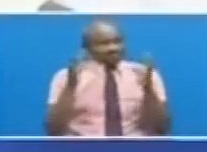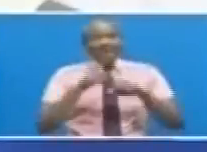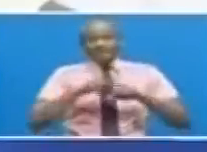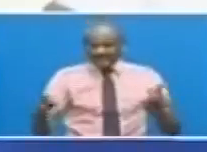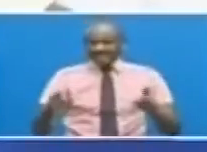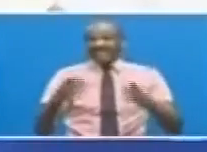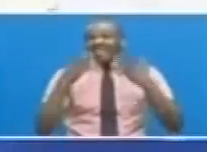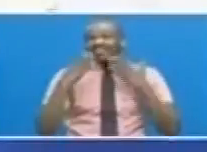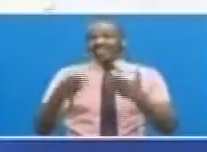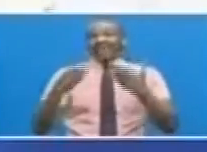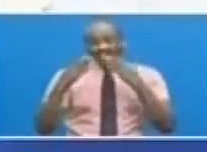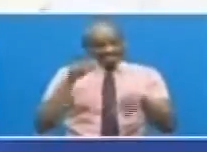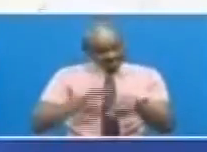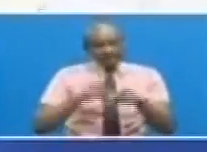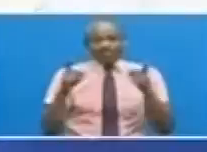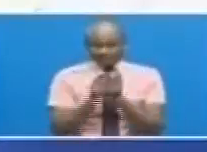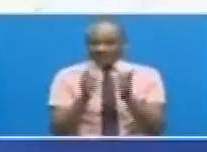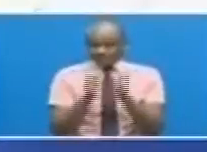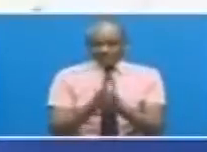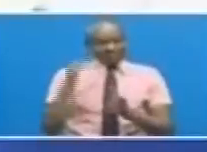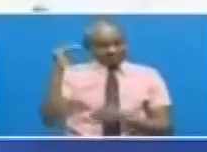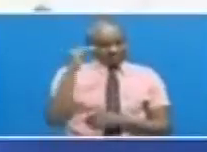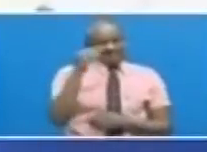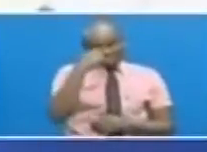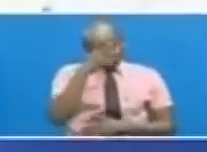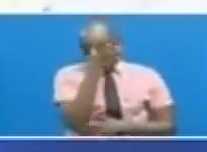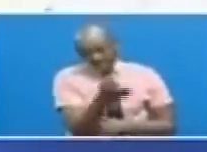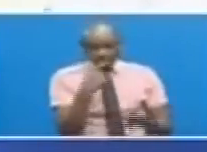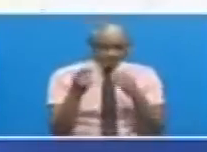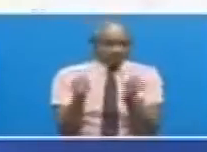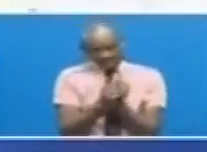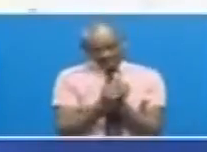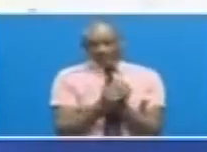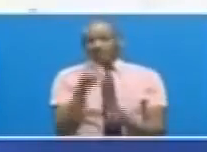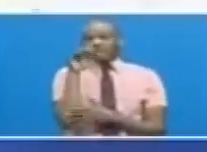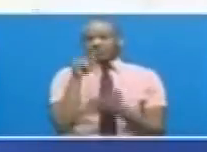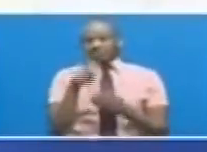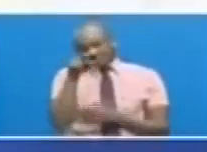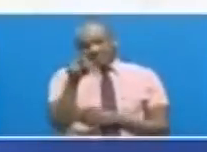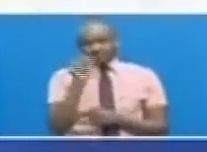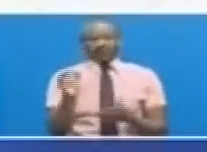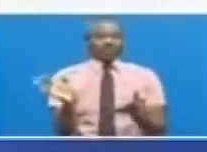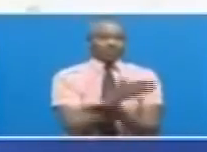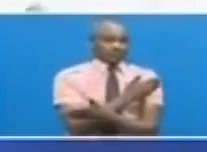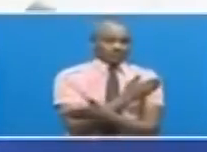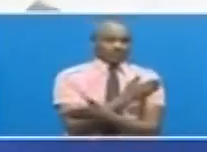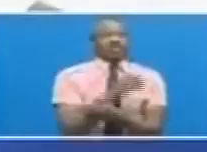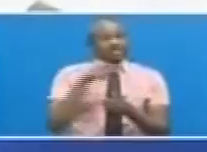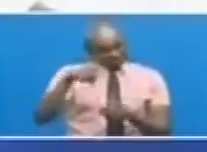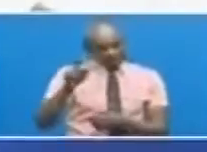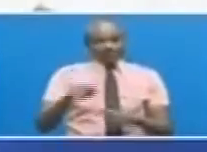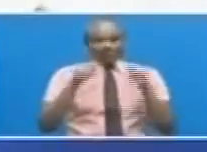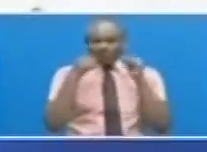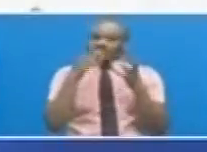tunamshukuru wakati ambapo tuliweza kukutana na maimamu sehemu za Thika na tukaomba kwamba hiyo kafyu iweze kuondolewa. Aliweza kusikiza